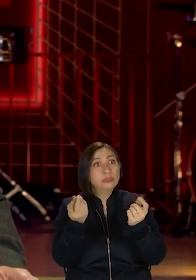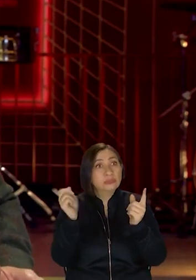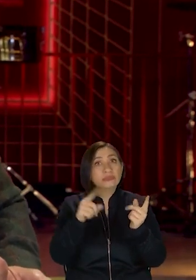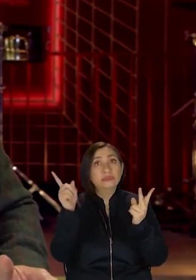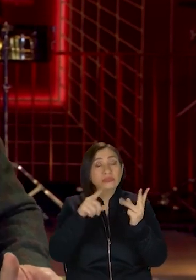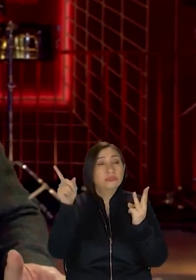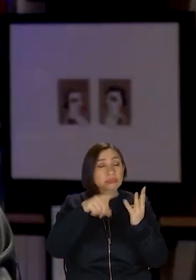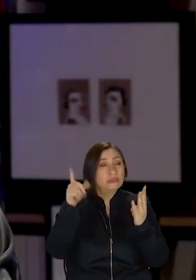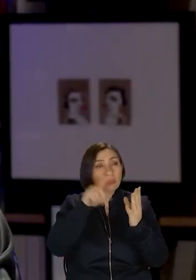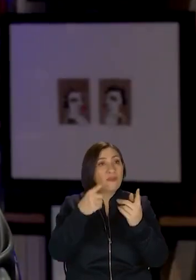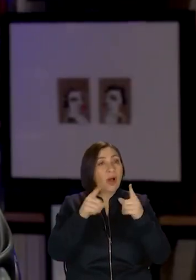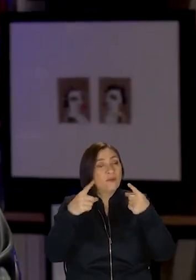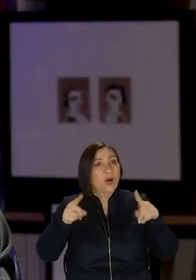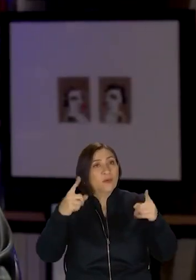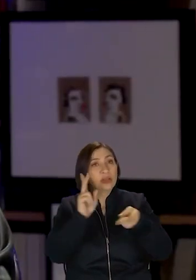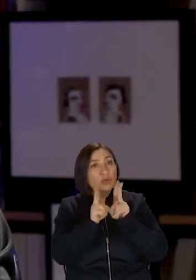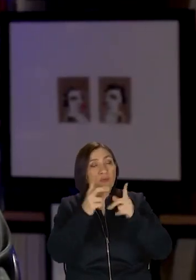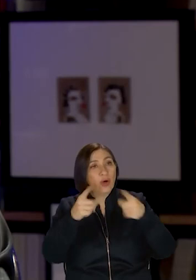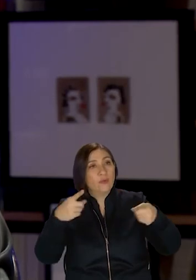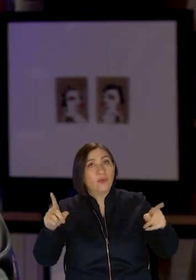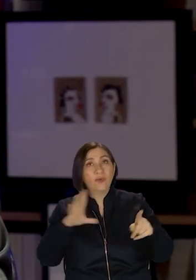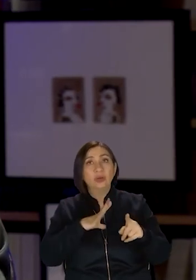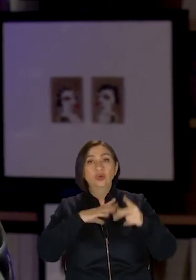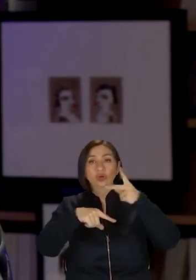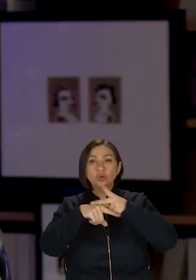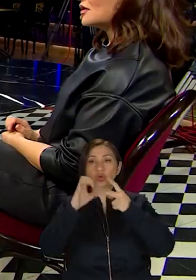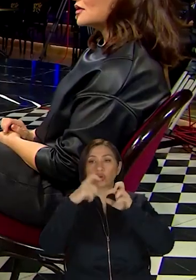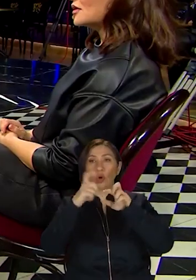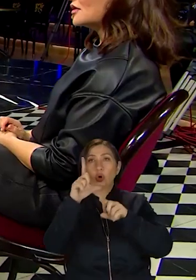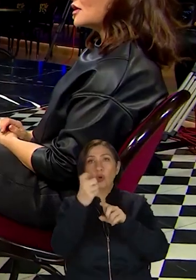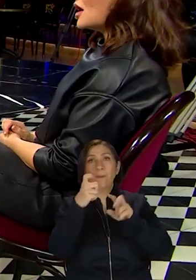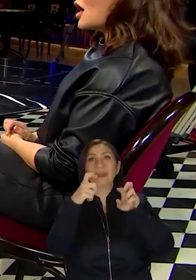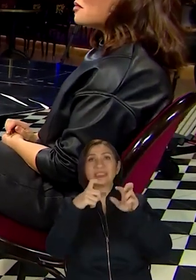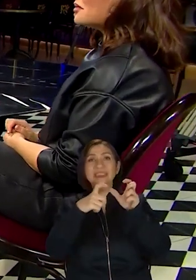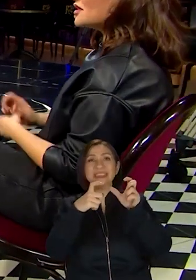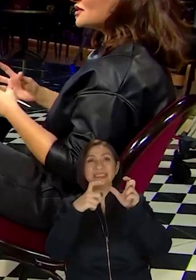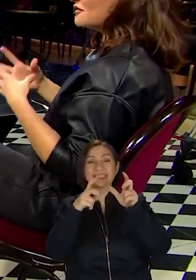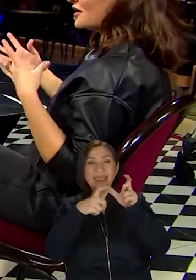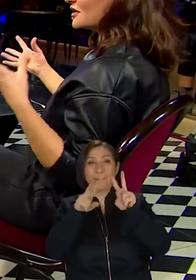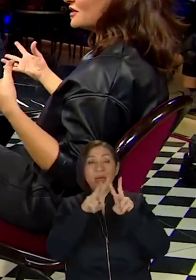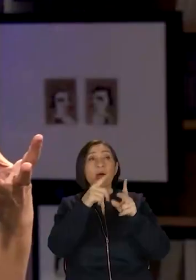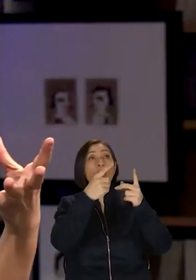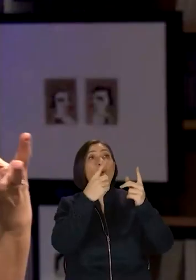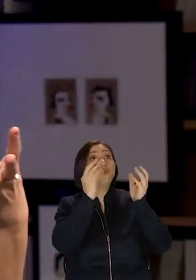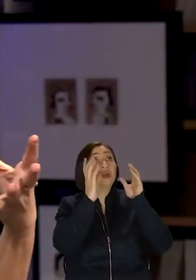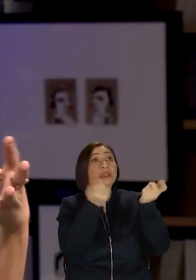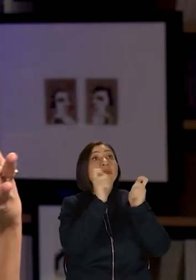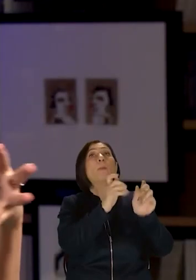ediyor. İş üretiyorsunuz. Yani ben şaşırıyorum. Mesela Zorlu PSM sizin kadar iş üretmiyor. Ama birazcık daha farklı